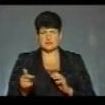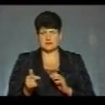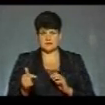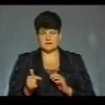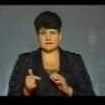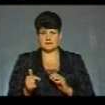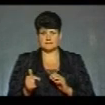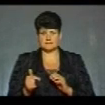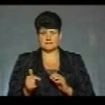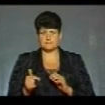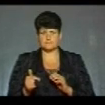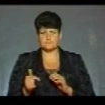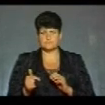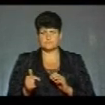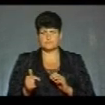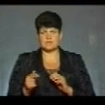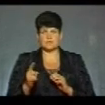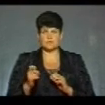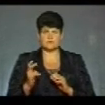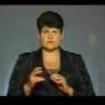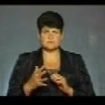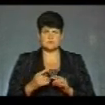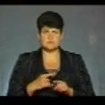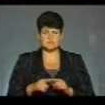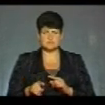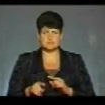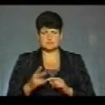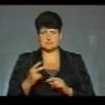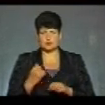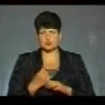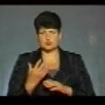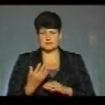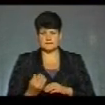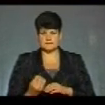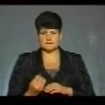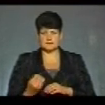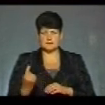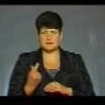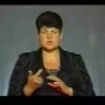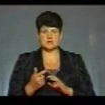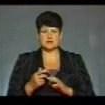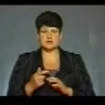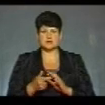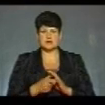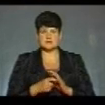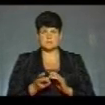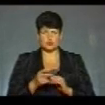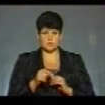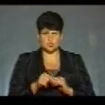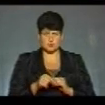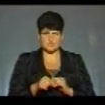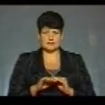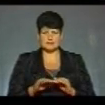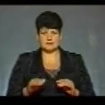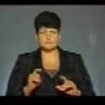якщо місяць часу виготовлення, а 125 – це пришвидшення за 2 робочих дні. Перші класи безпосередньо проходять сюди.